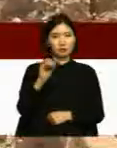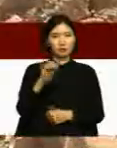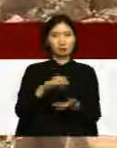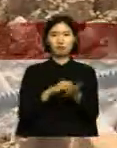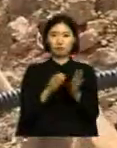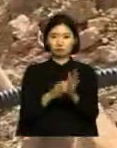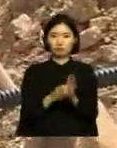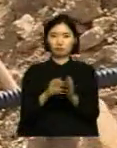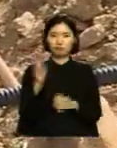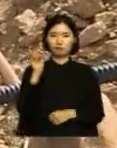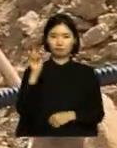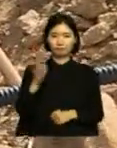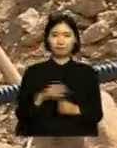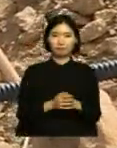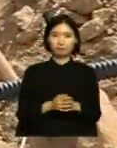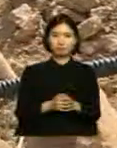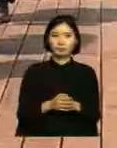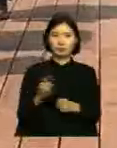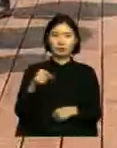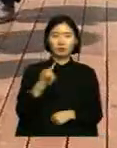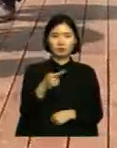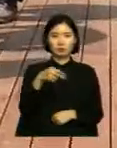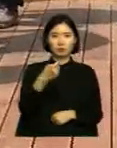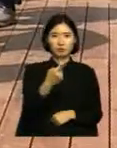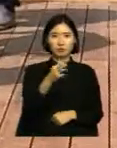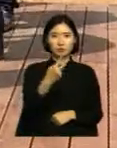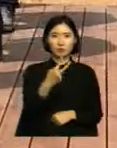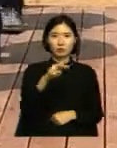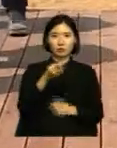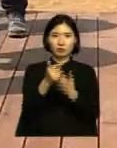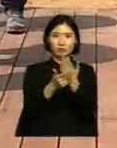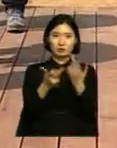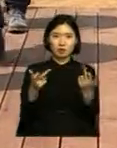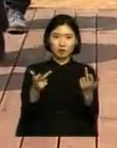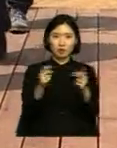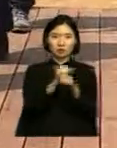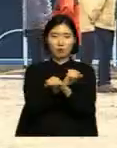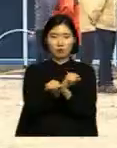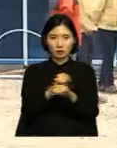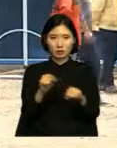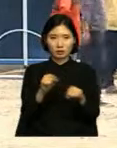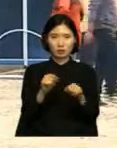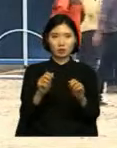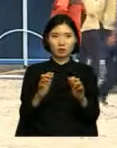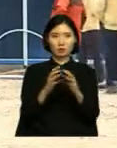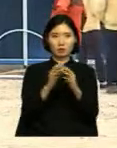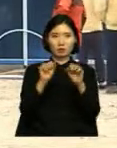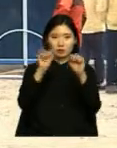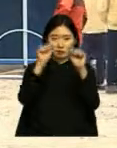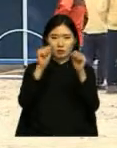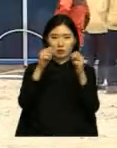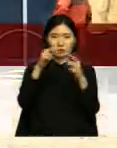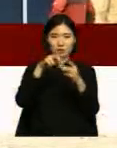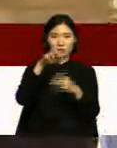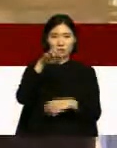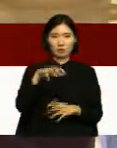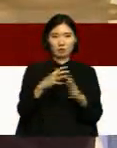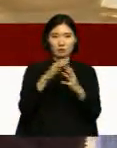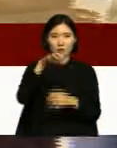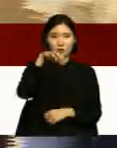네. 동두천시의회는 이어 소요산 산림욕장 확대 공사장과 국민체육센터 건립공사